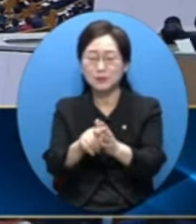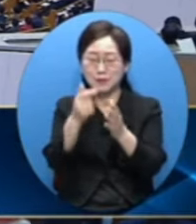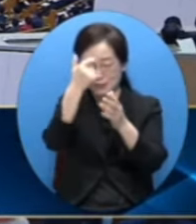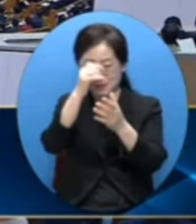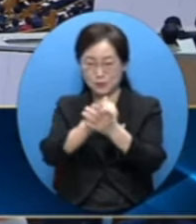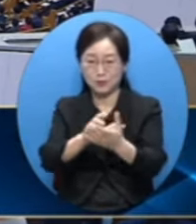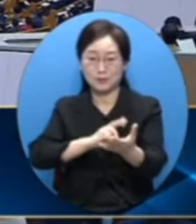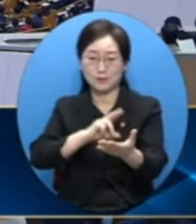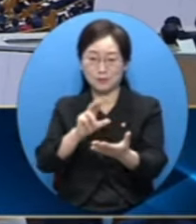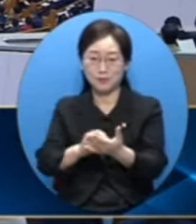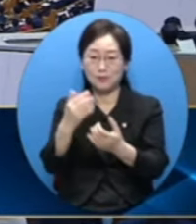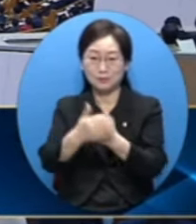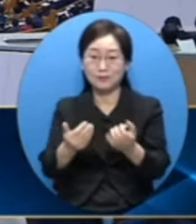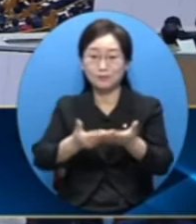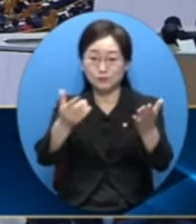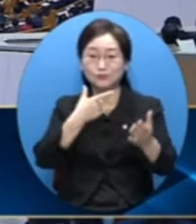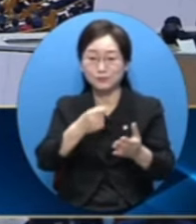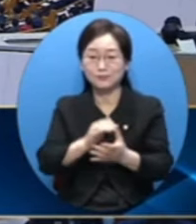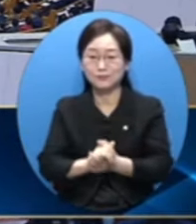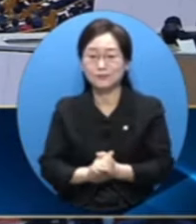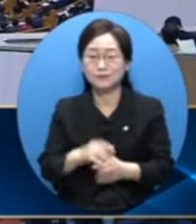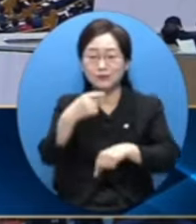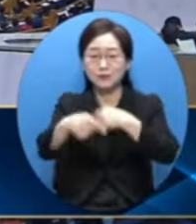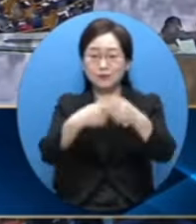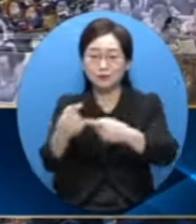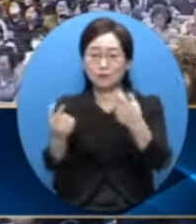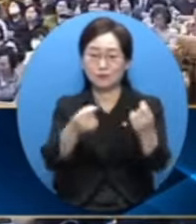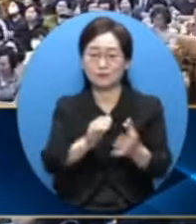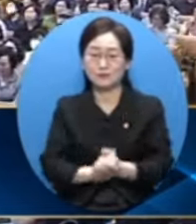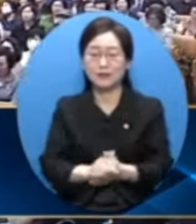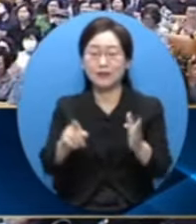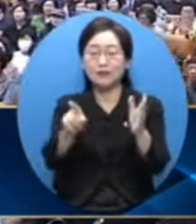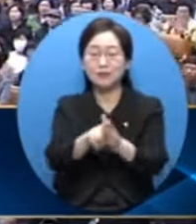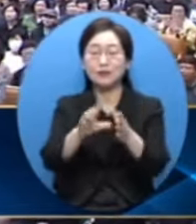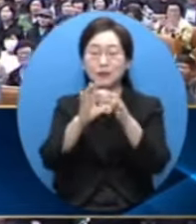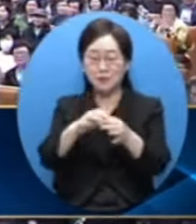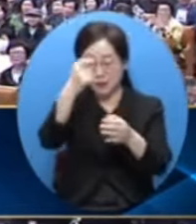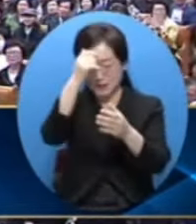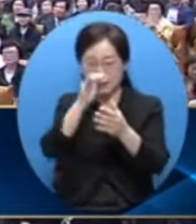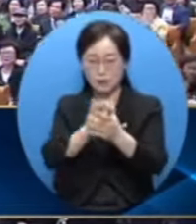제목으로 말씀을 나누기 원합니다. 제목을 한번 따라해 주시기 바랍니다. 믿음의 기도,